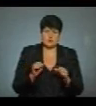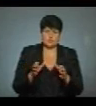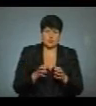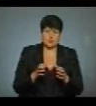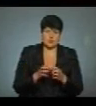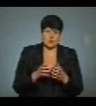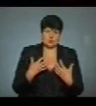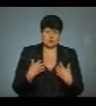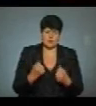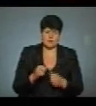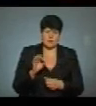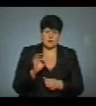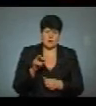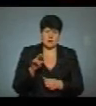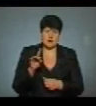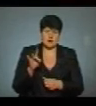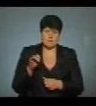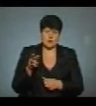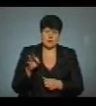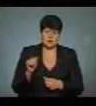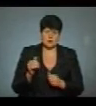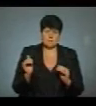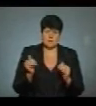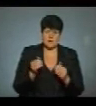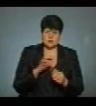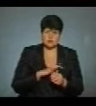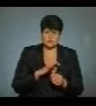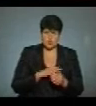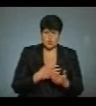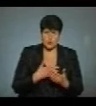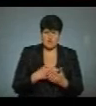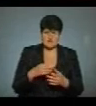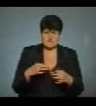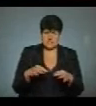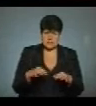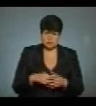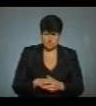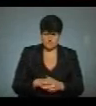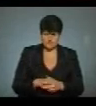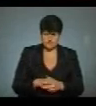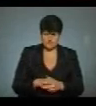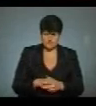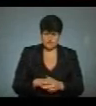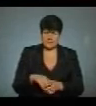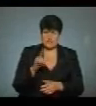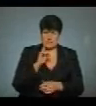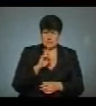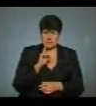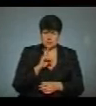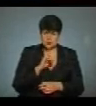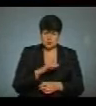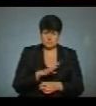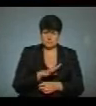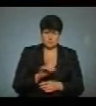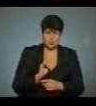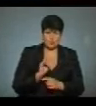Ярмоленко. Якомога менше користуватися громадським транспортом, тимчасово утриматися